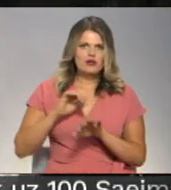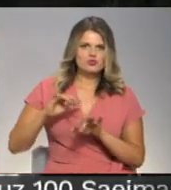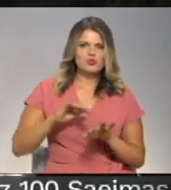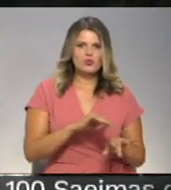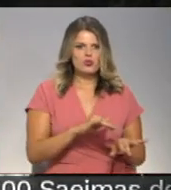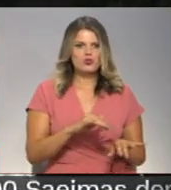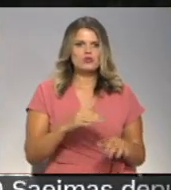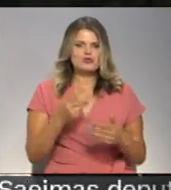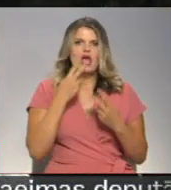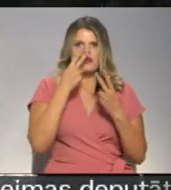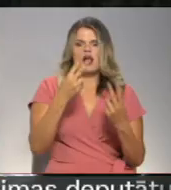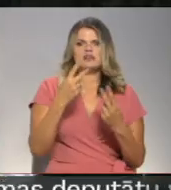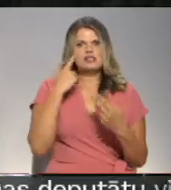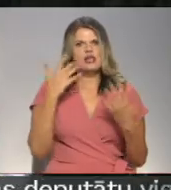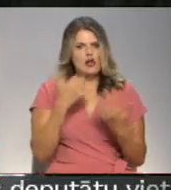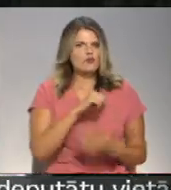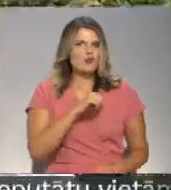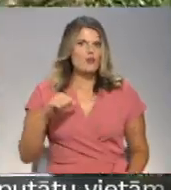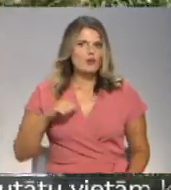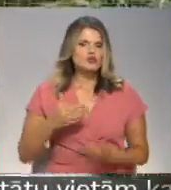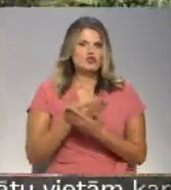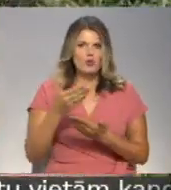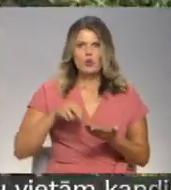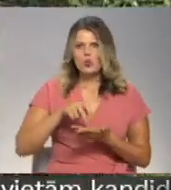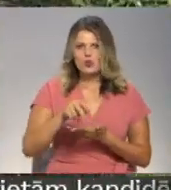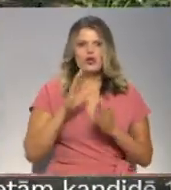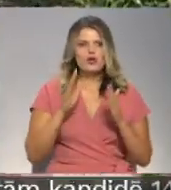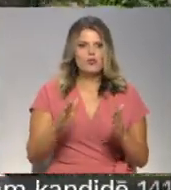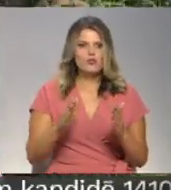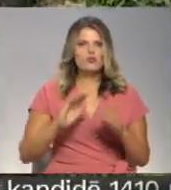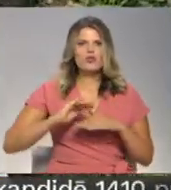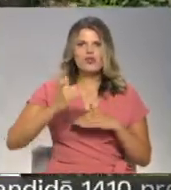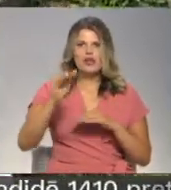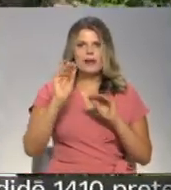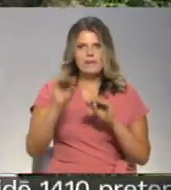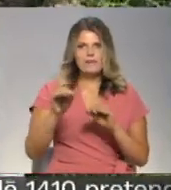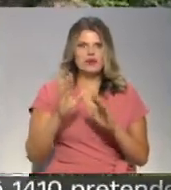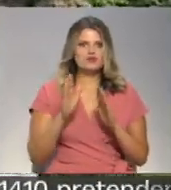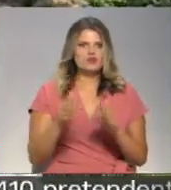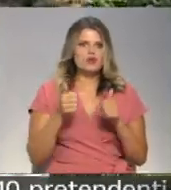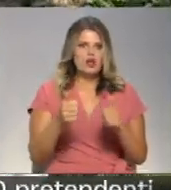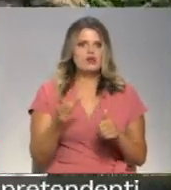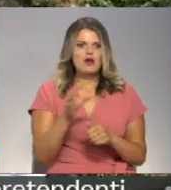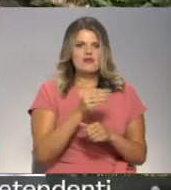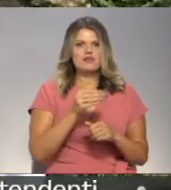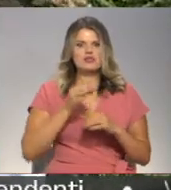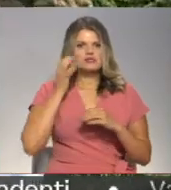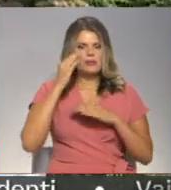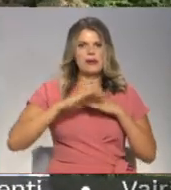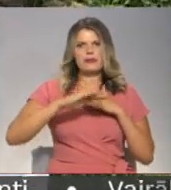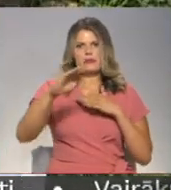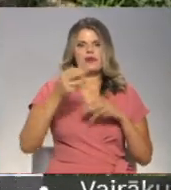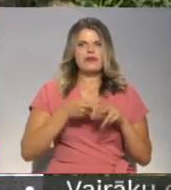un jāskatās, jādomā pašiem, kur līst. Vispār būtu ideāli, ja tā kāds kāpnes būtu lejā, tad vispār būtu ideāli, kad viss iztaisnots un tad